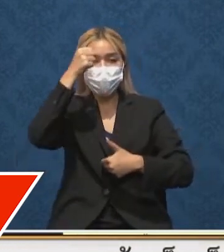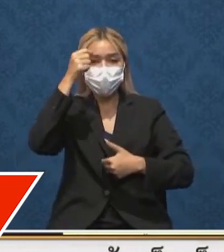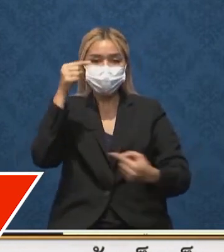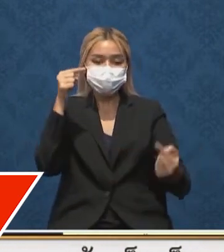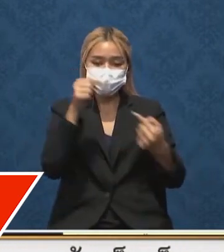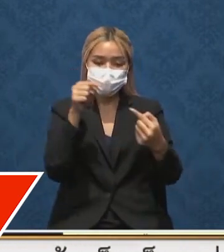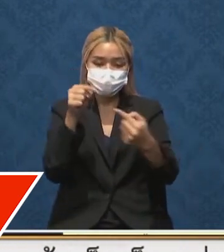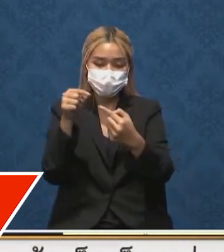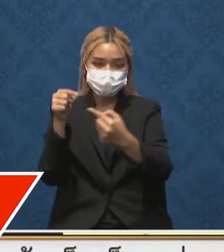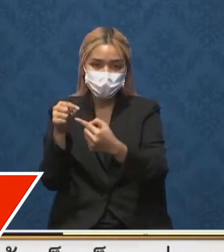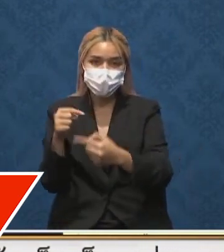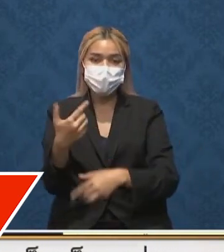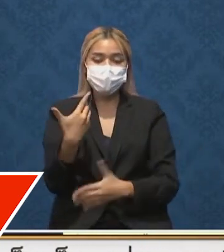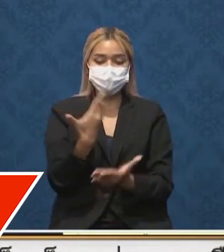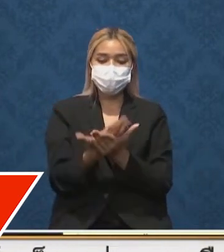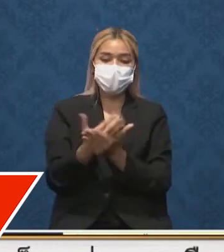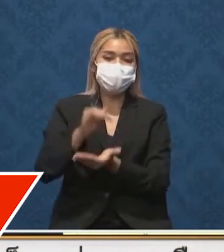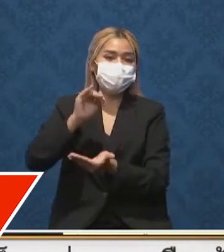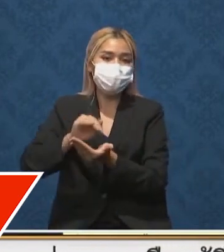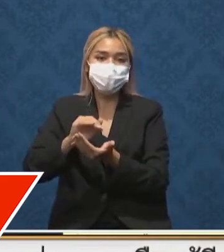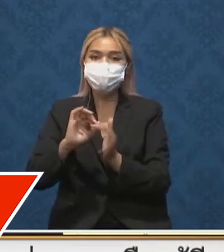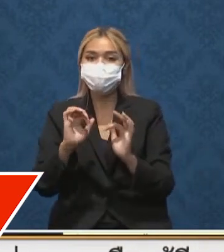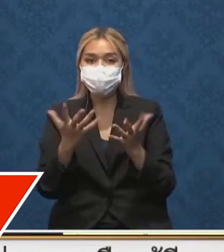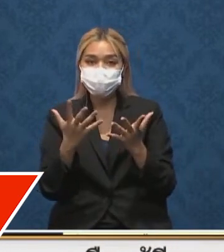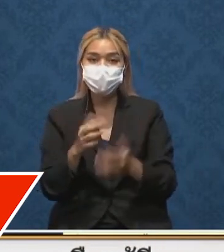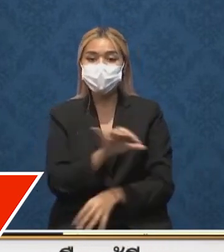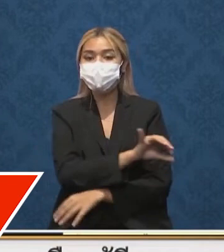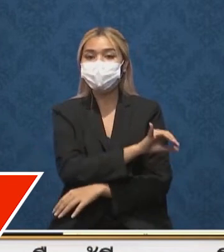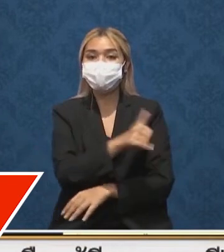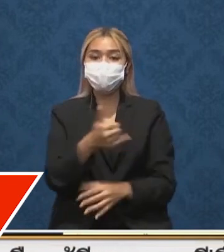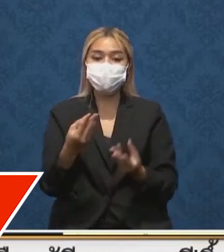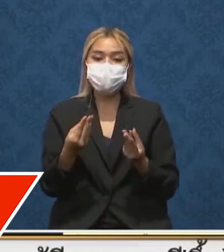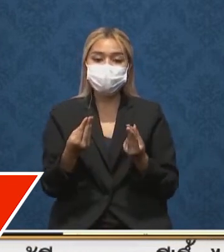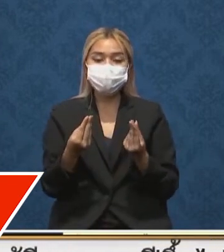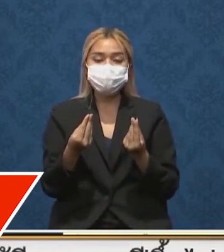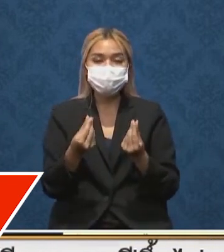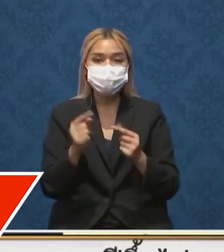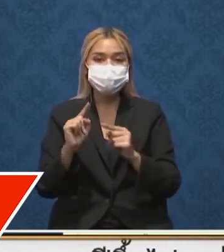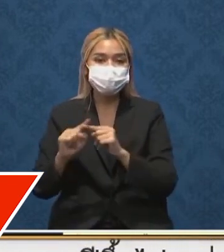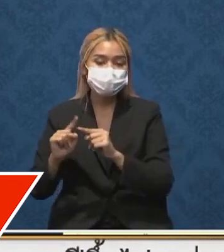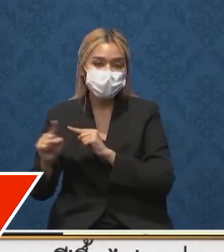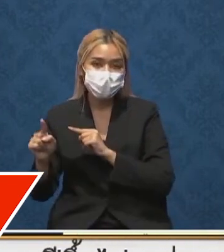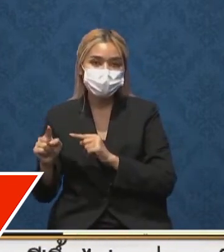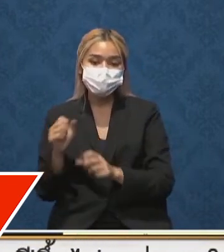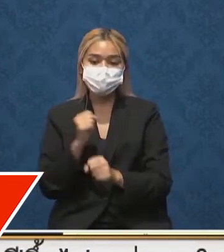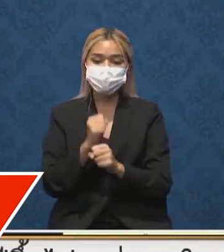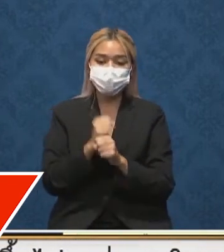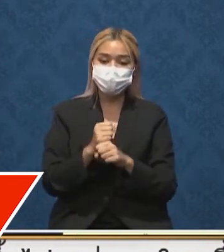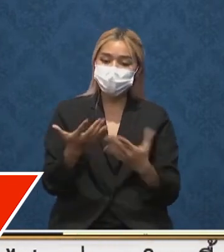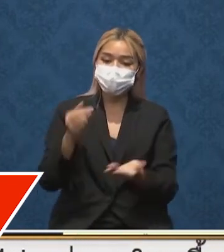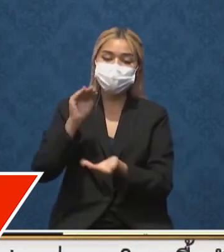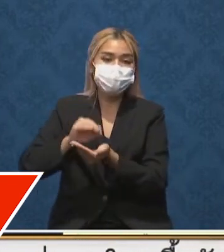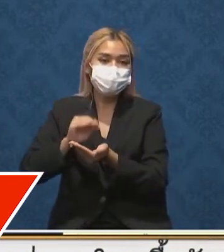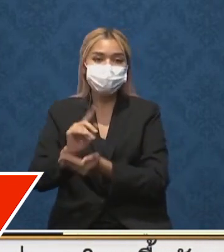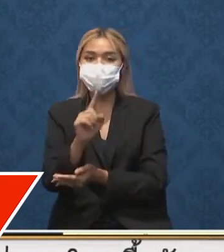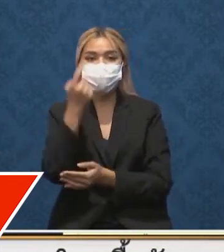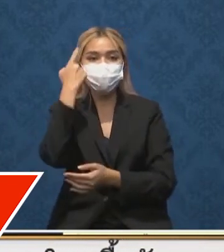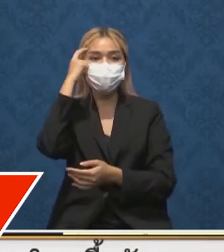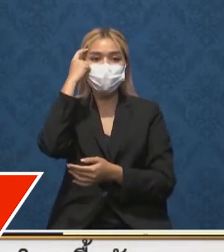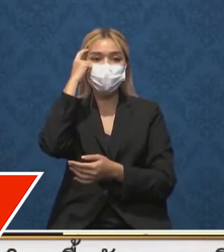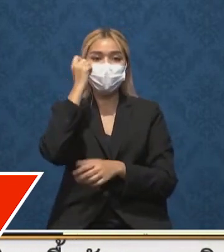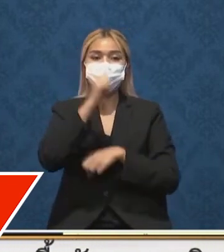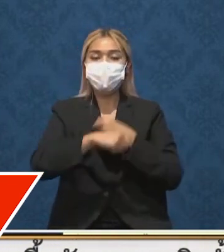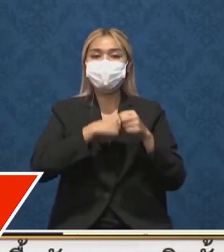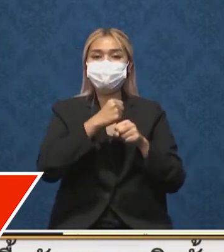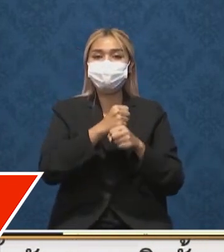เขาไม่รู้จักระบบกรรมสิทธิ์ของทุนนิยมหรอกครับในปี 2504 2497